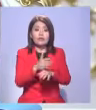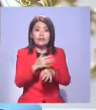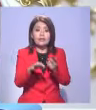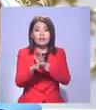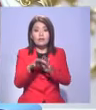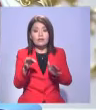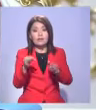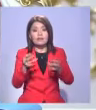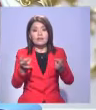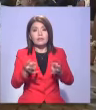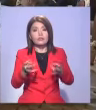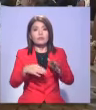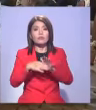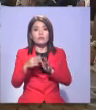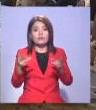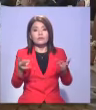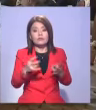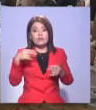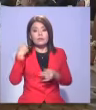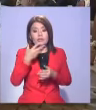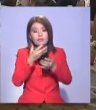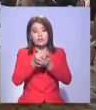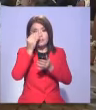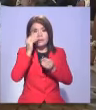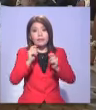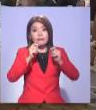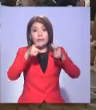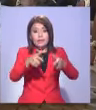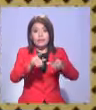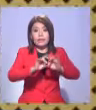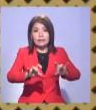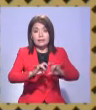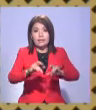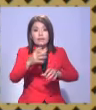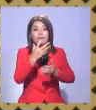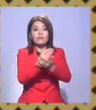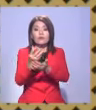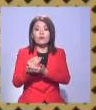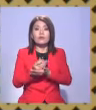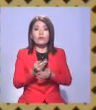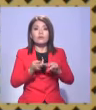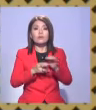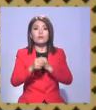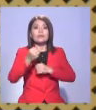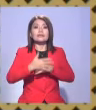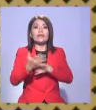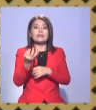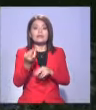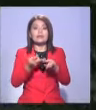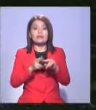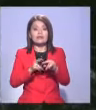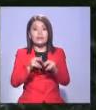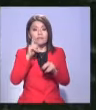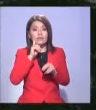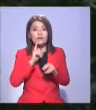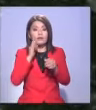мәселесін пысықтау қажет. Президент өз ұсынысында аймақтағы барлық елдің мүдделерін ескере отырып, Орталық Азияның су энергетика ресурстарын